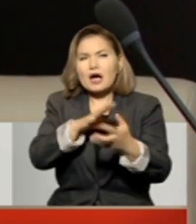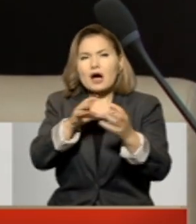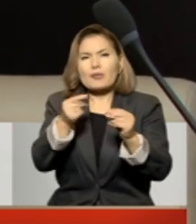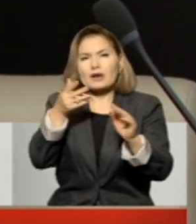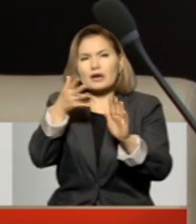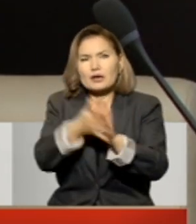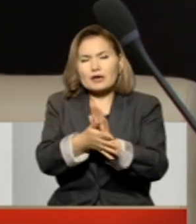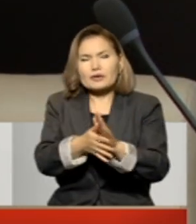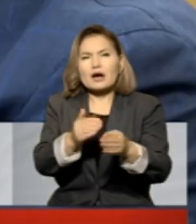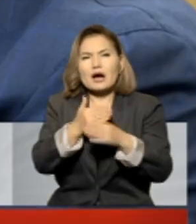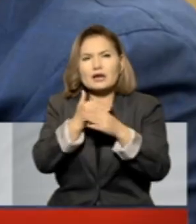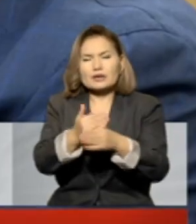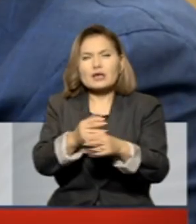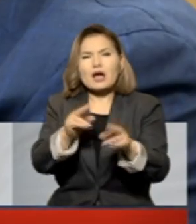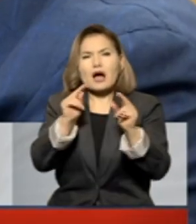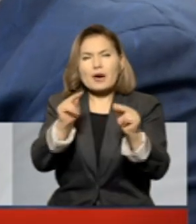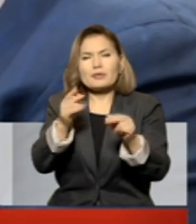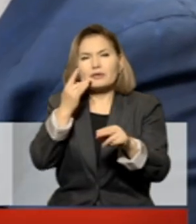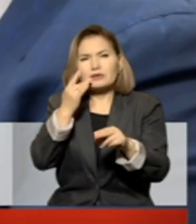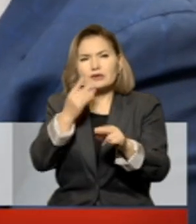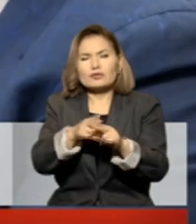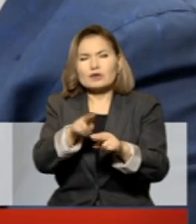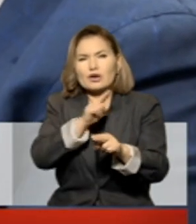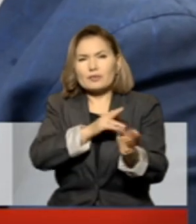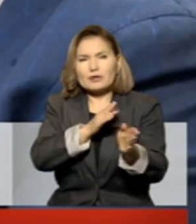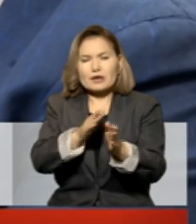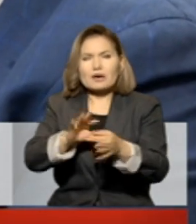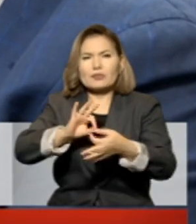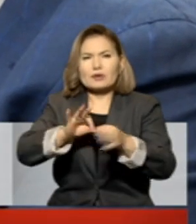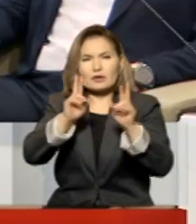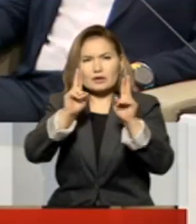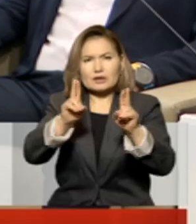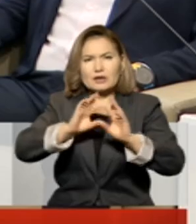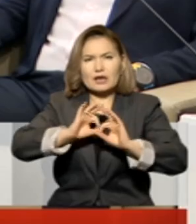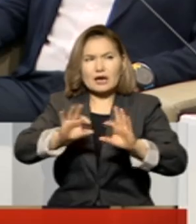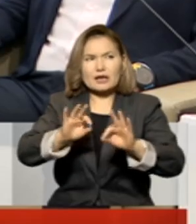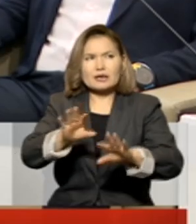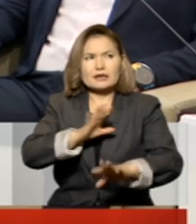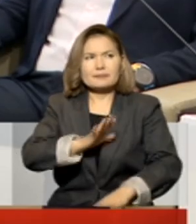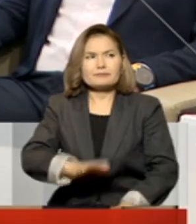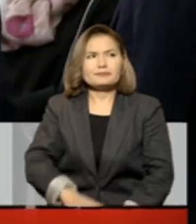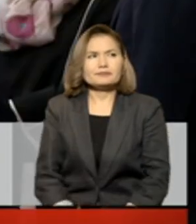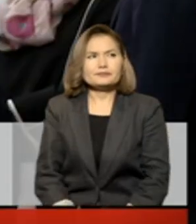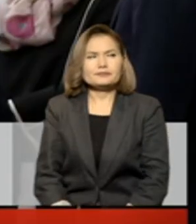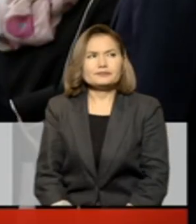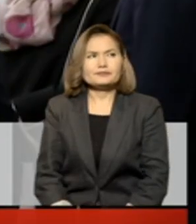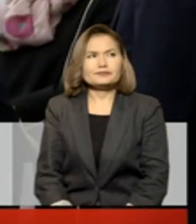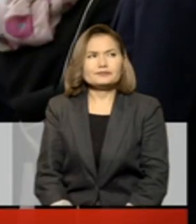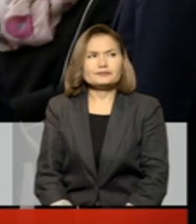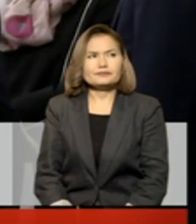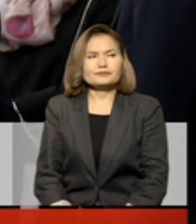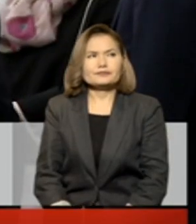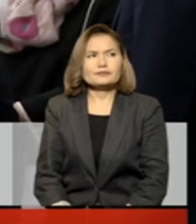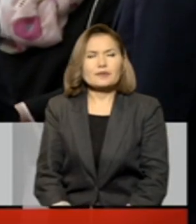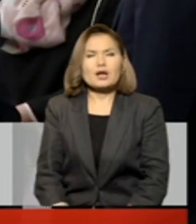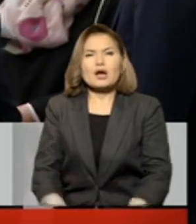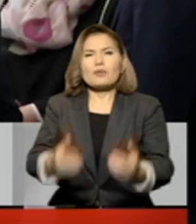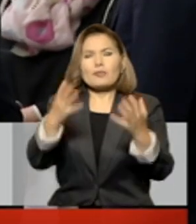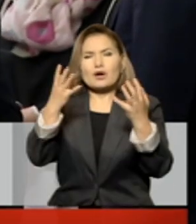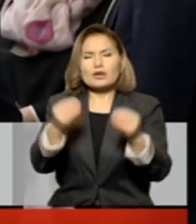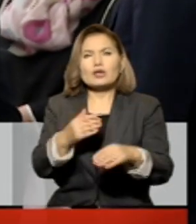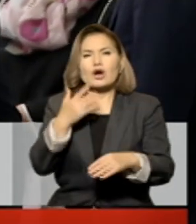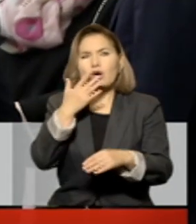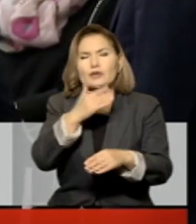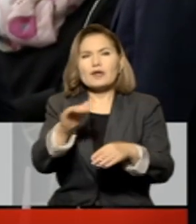салаларына жұмсалған қаражаттың ашықтығын қамтамасыз етудің тетіктері де қаралды. Сегодня у нас стартует. Бүгін бізде